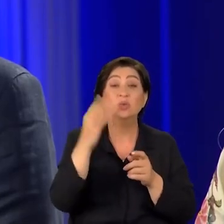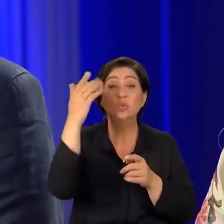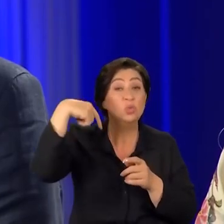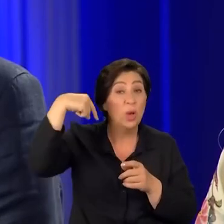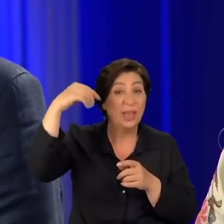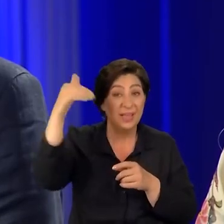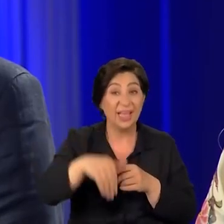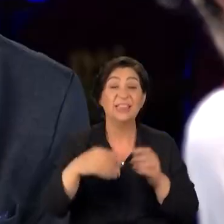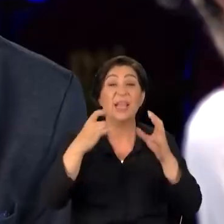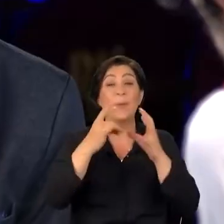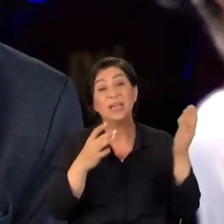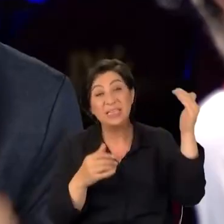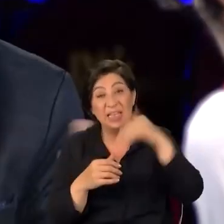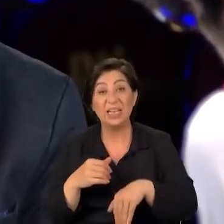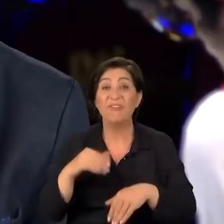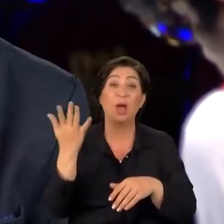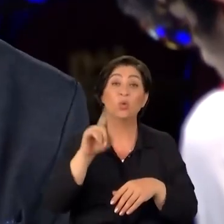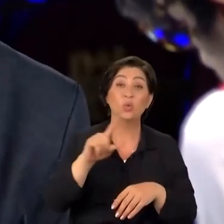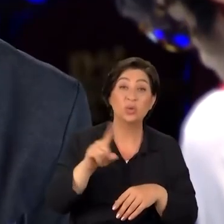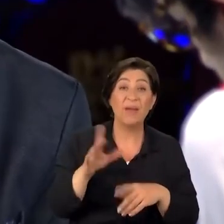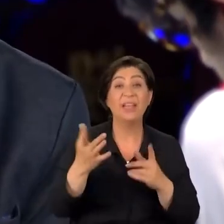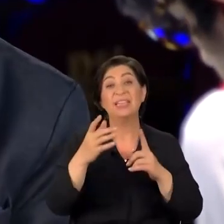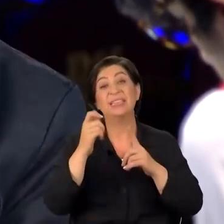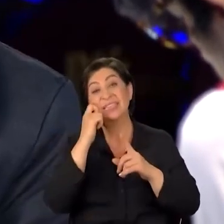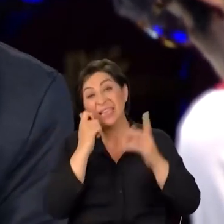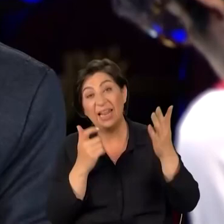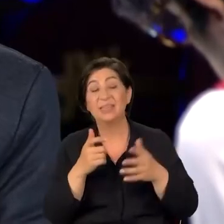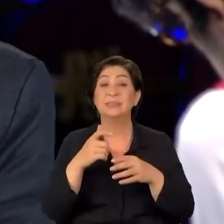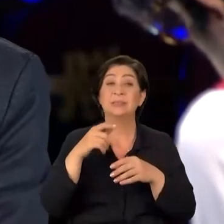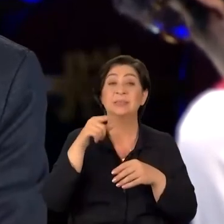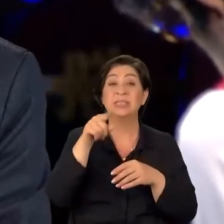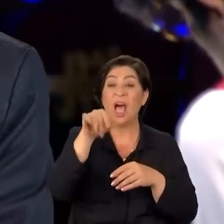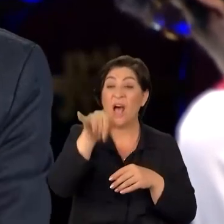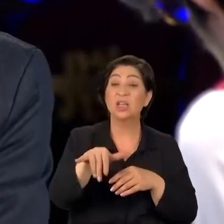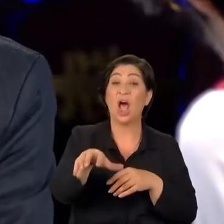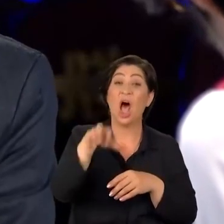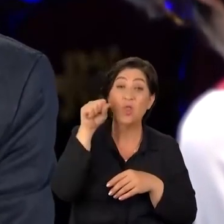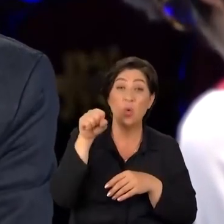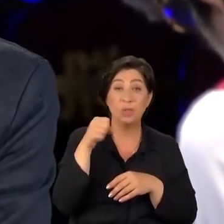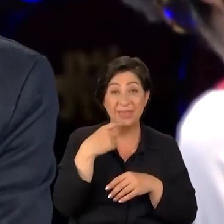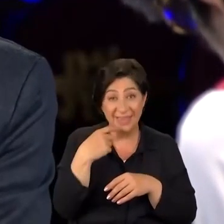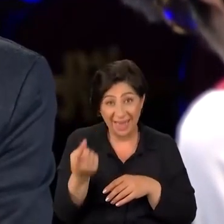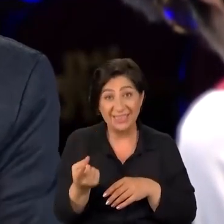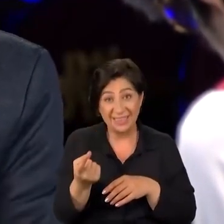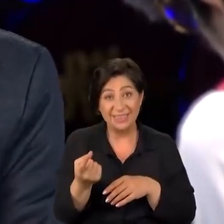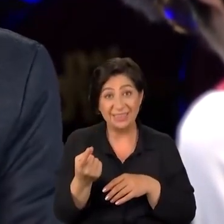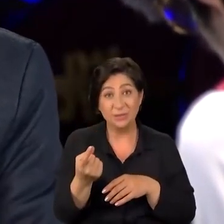Suriye'den gelenler, Diyarbakır'dan gelenler ya da Kürtler ya da dindarlar ya da sekülerler senin hakkına gasp ediyor